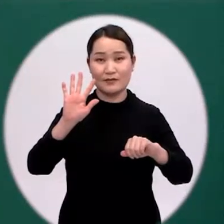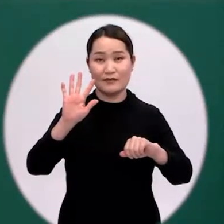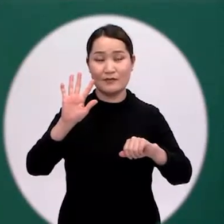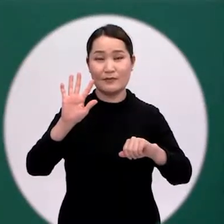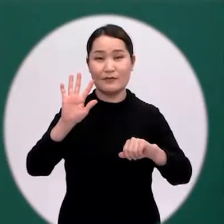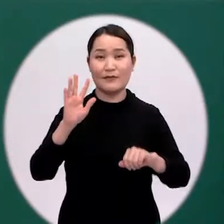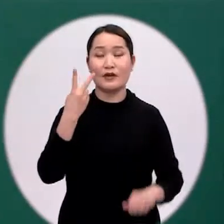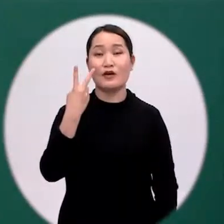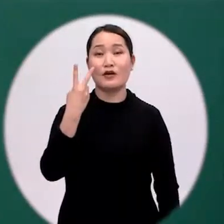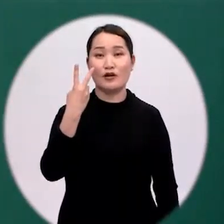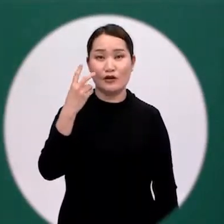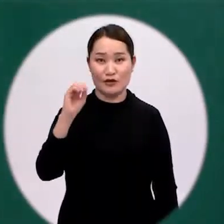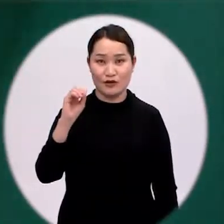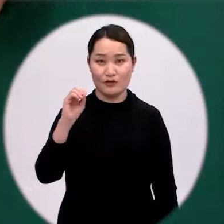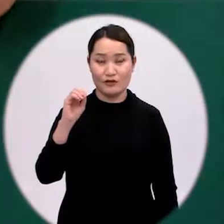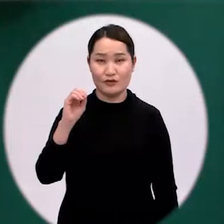15